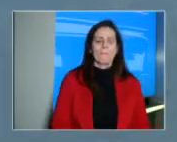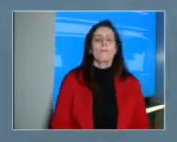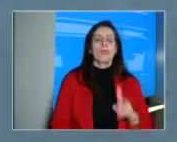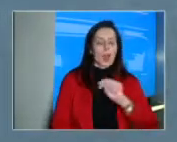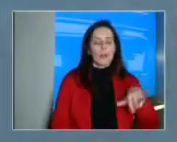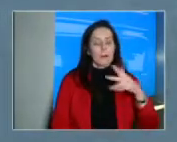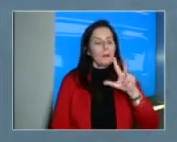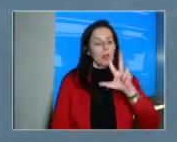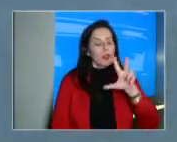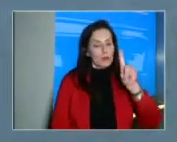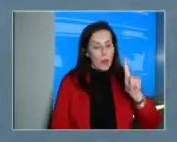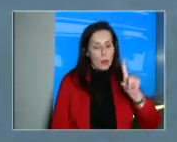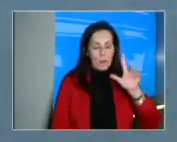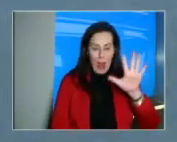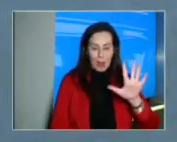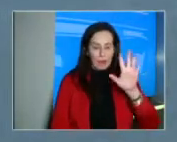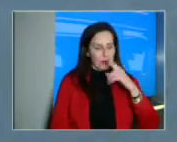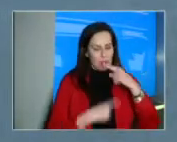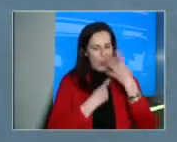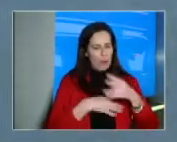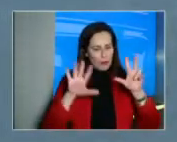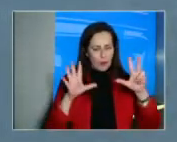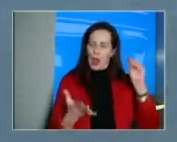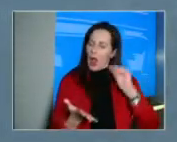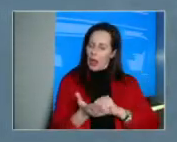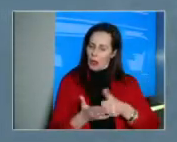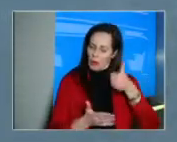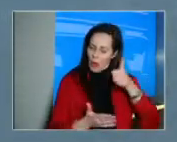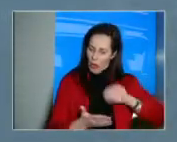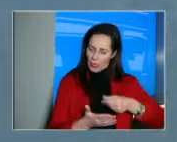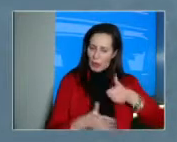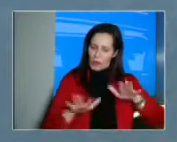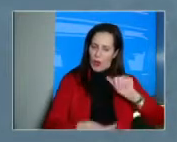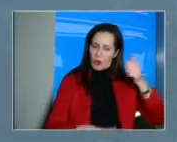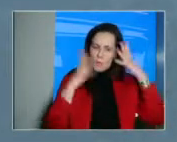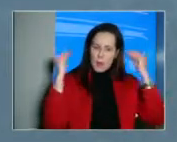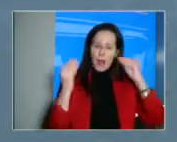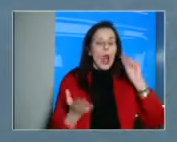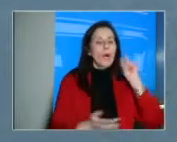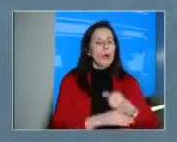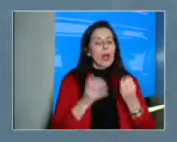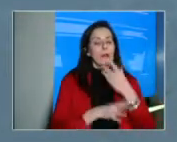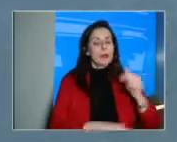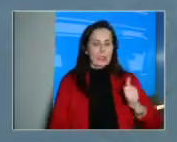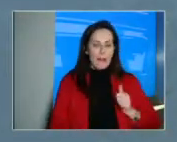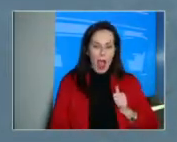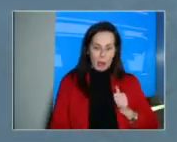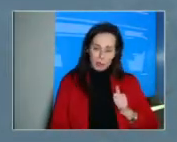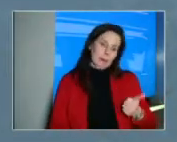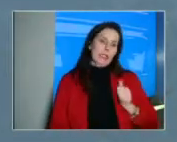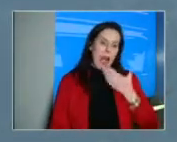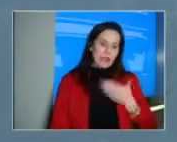הנושא הבא, ב-31 במאי 1948 חתם ראש הממשלה הראשון דוד בן גוריון על הפקודה להקמת צבא ההגנה לישראל,